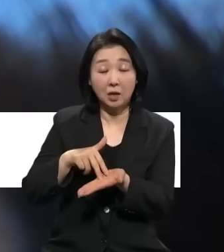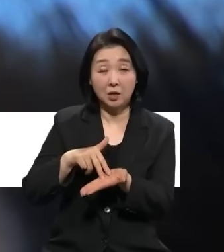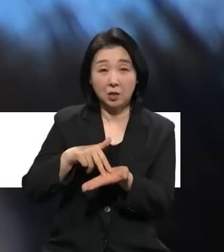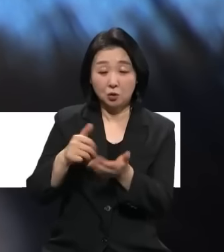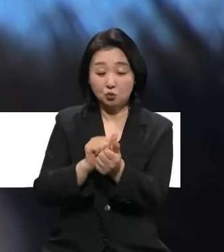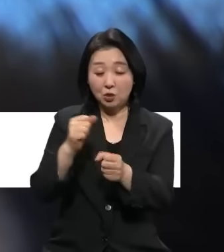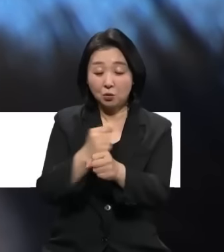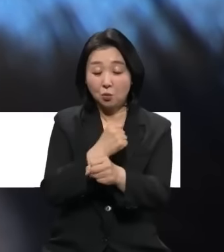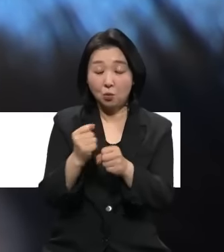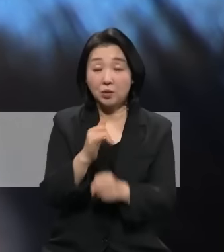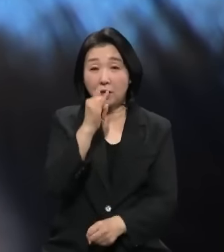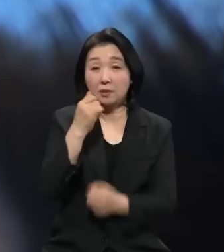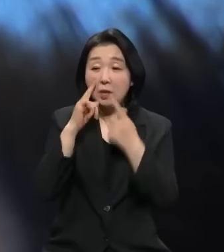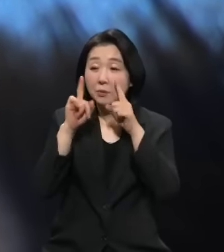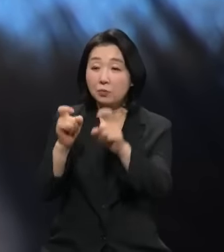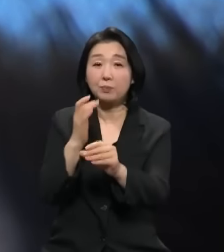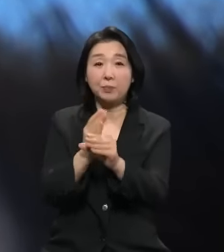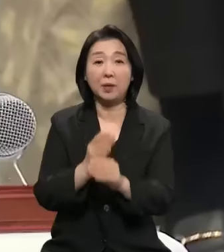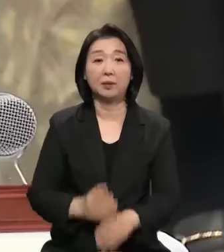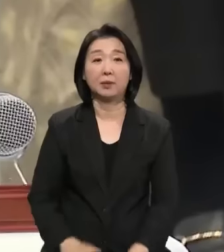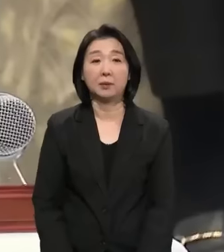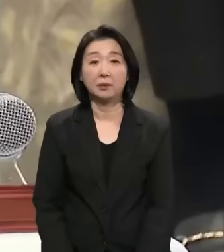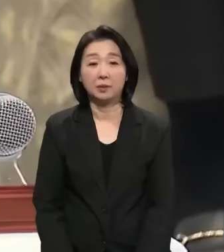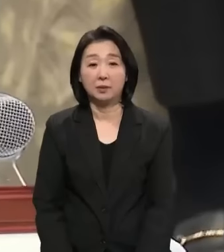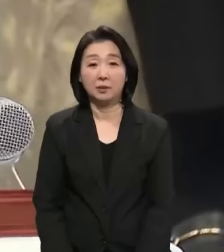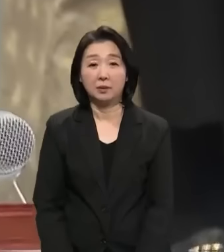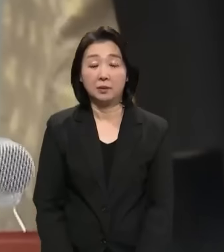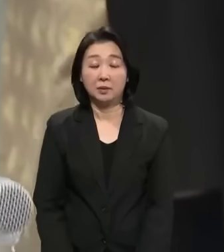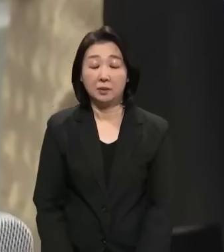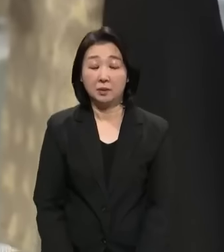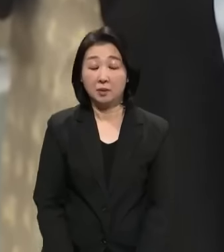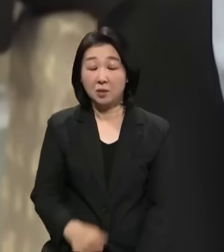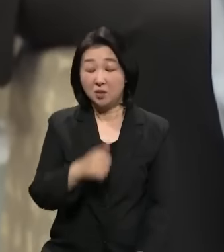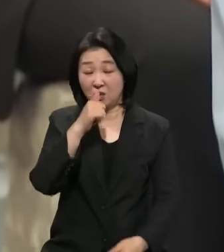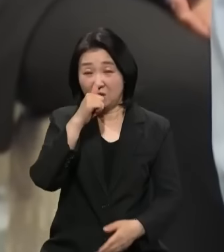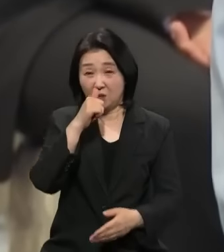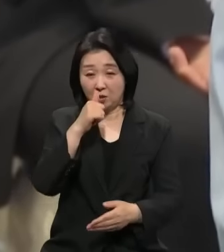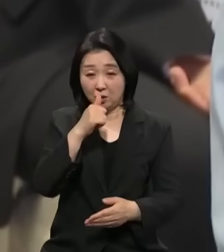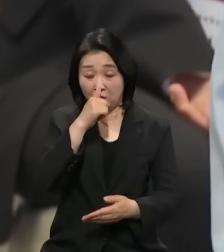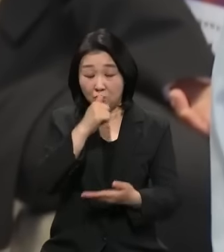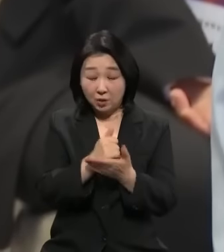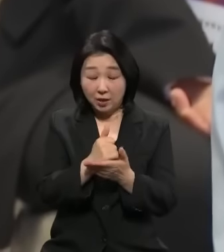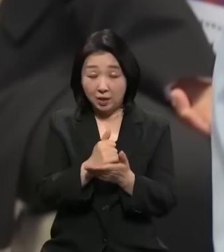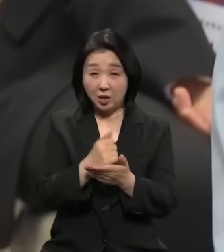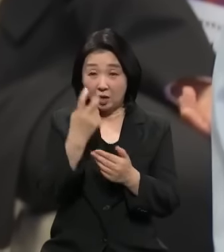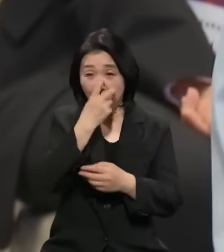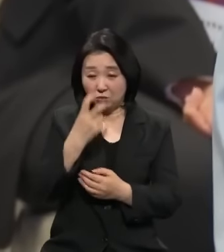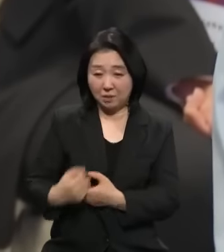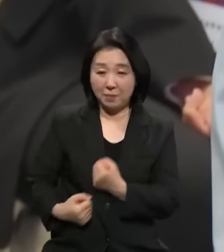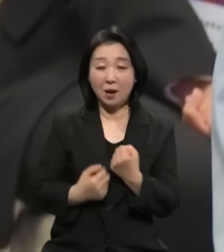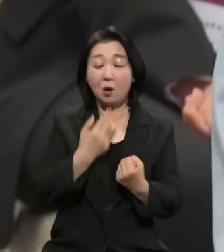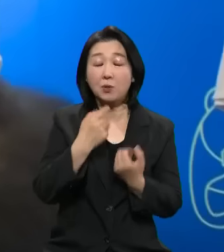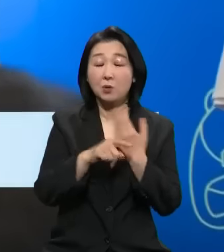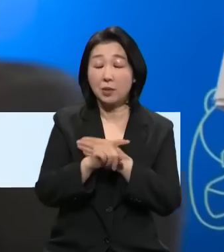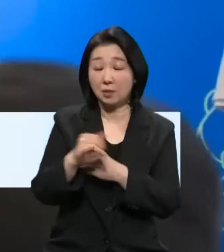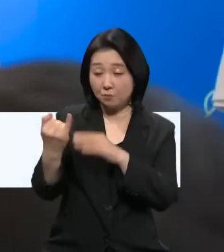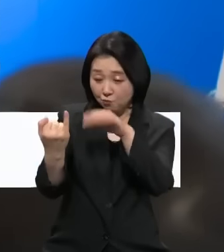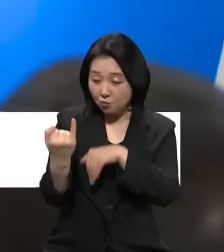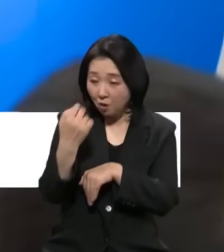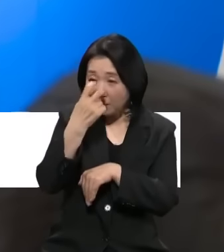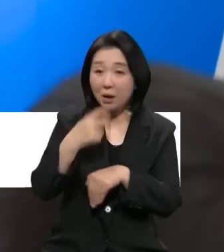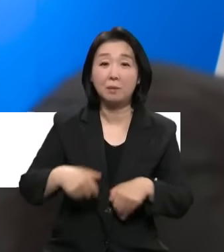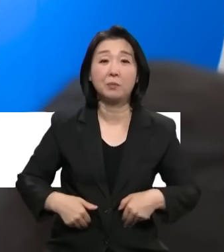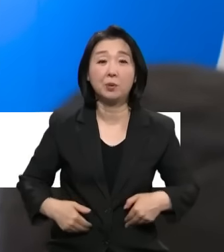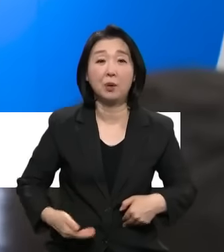혹도 수사 선상이 올라 있습니다 부실수사 논란이 없으려면 당사자의 진수를 들어봐야 합니다 그나 전격